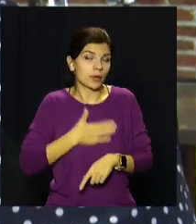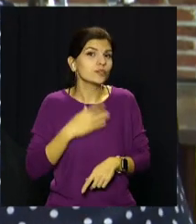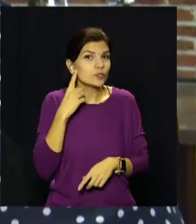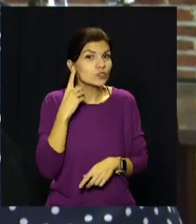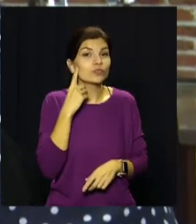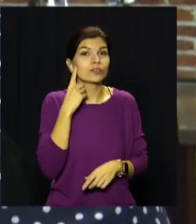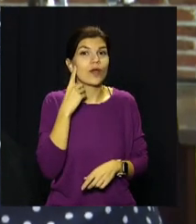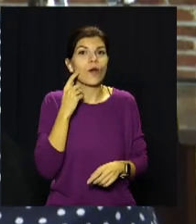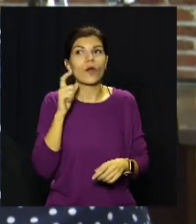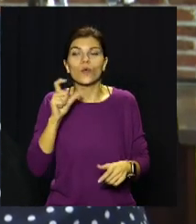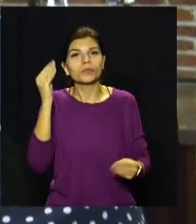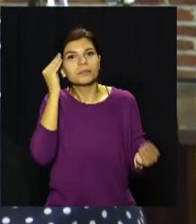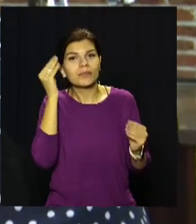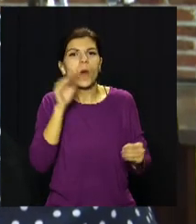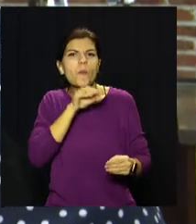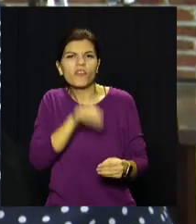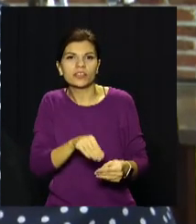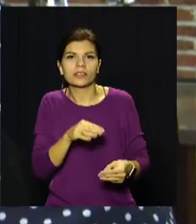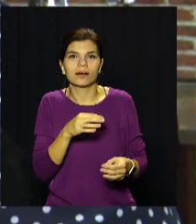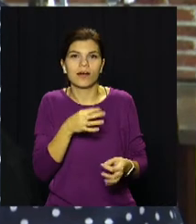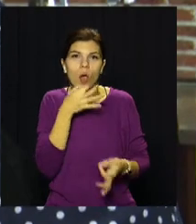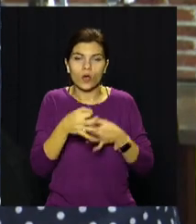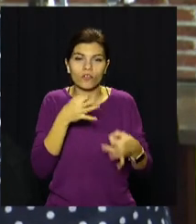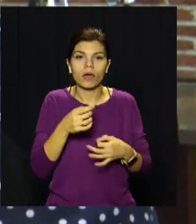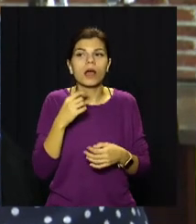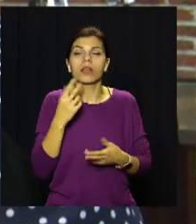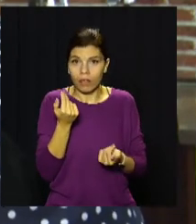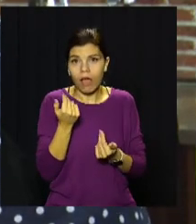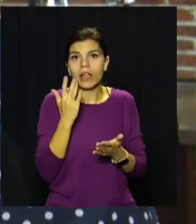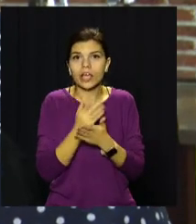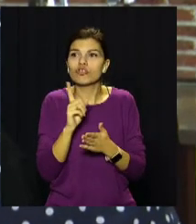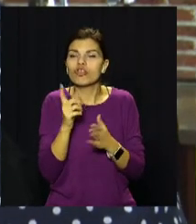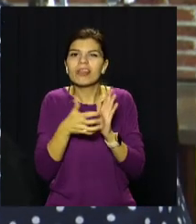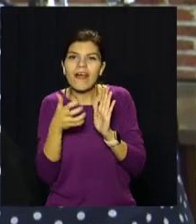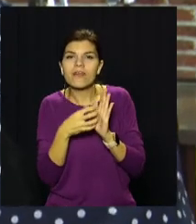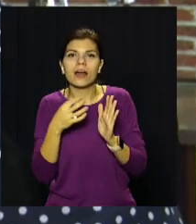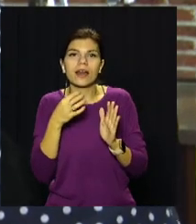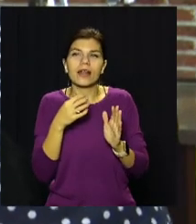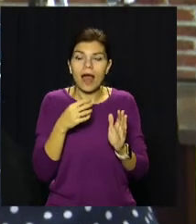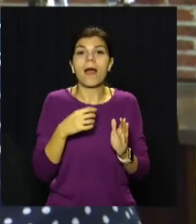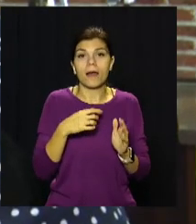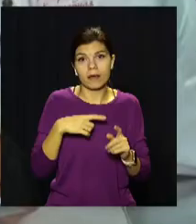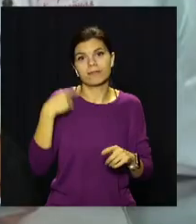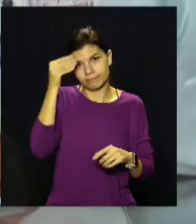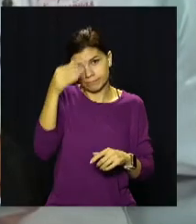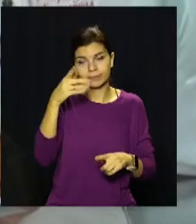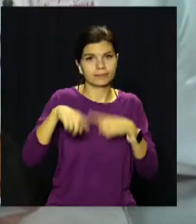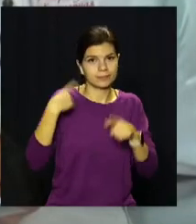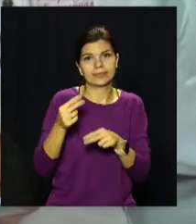слухати відгуки професіоналів. Учись потрібно, звісно, всі свої недоробки. Ну, будемо